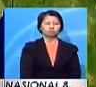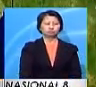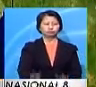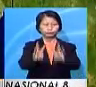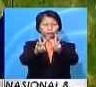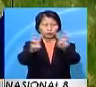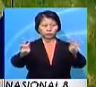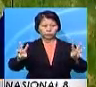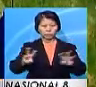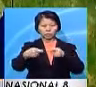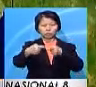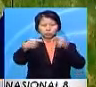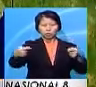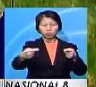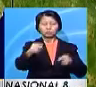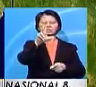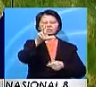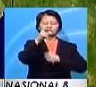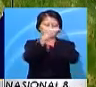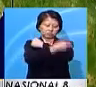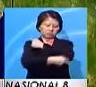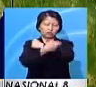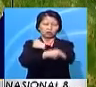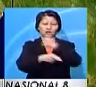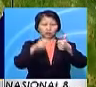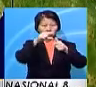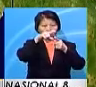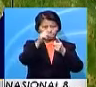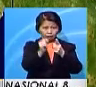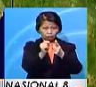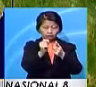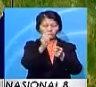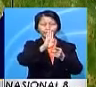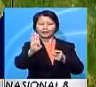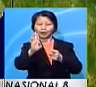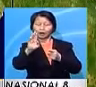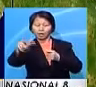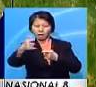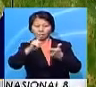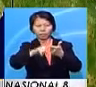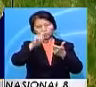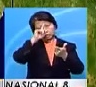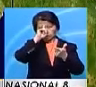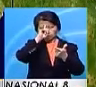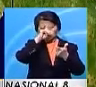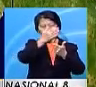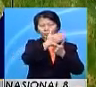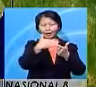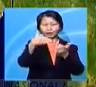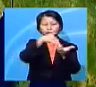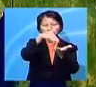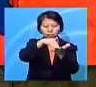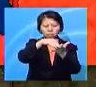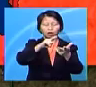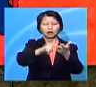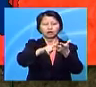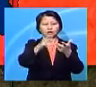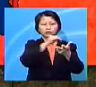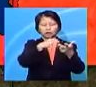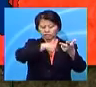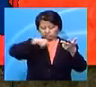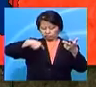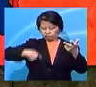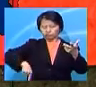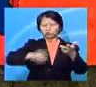Wilayah Kashmir terpisah kepada tiga negara. Pakistan menguasai bahagian barat laut sementara India di bahagian tengah dan selatan serta